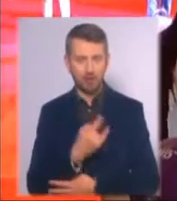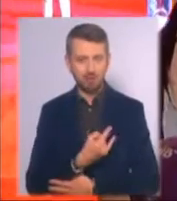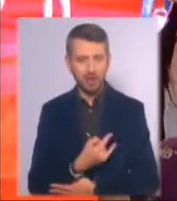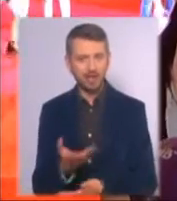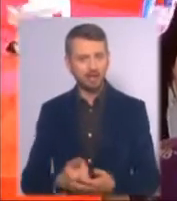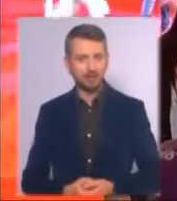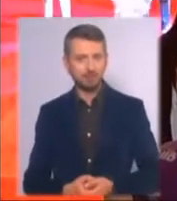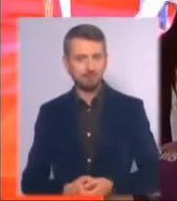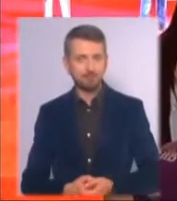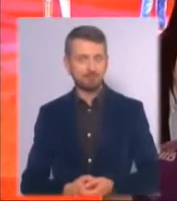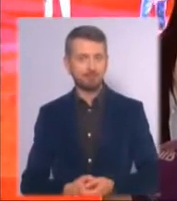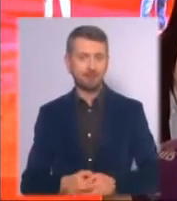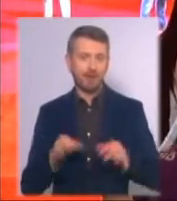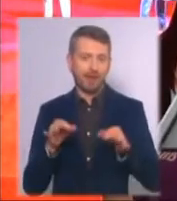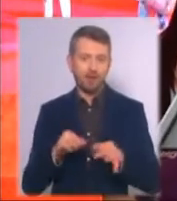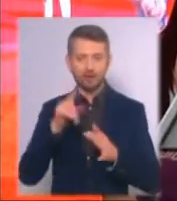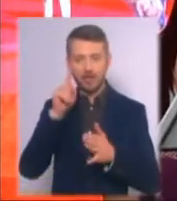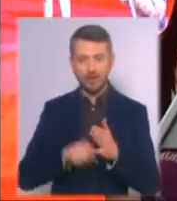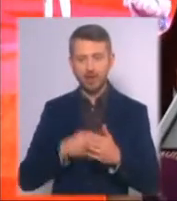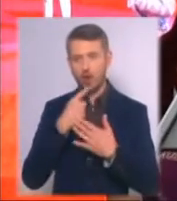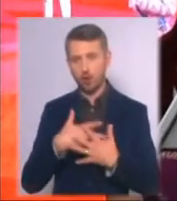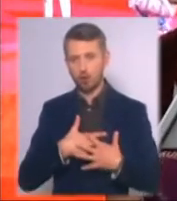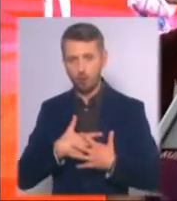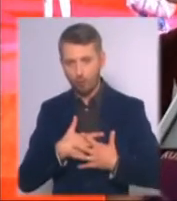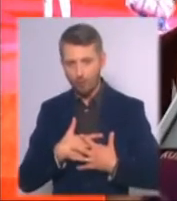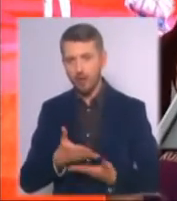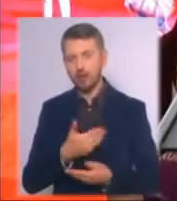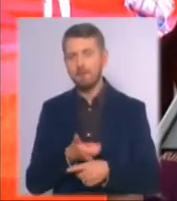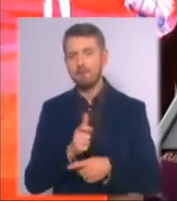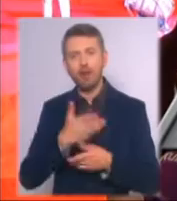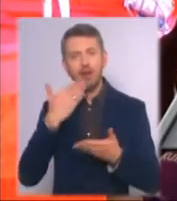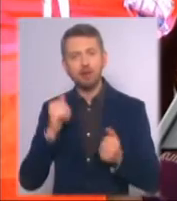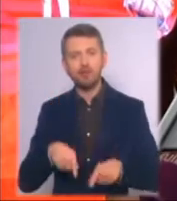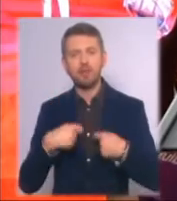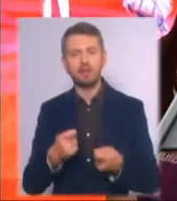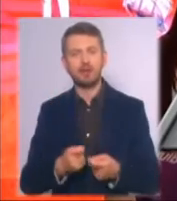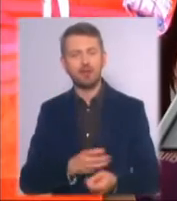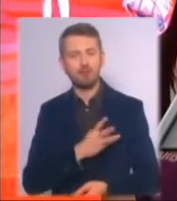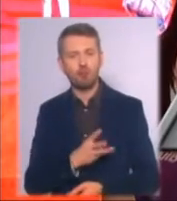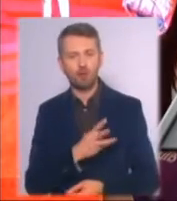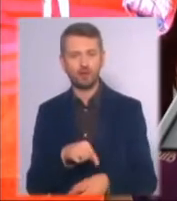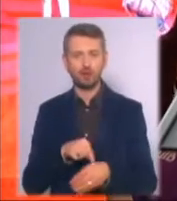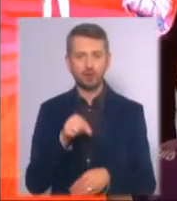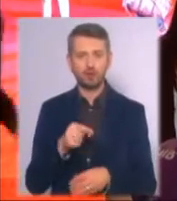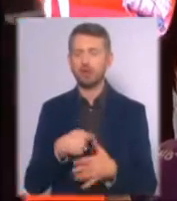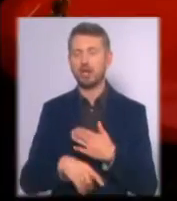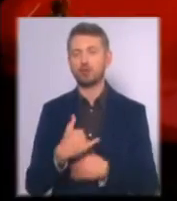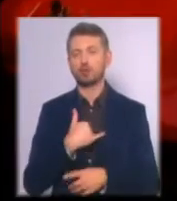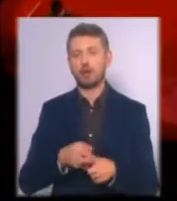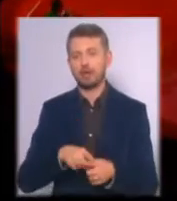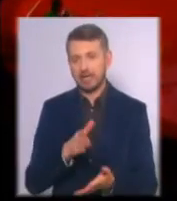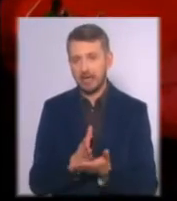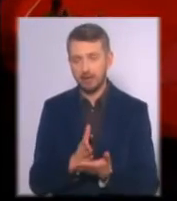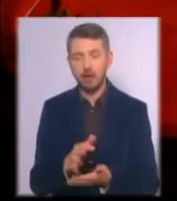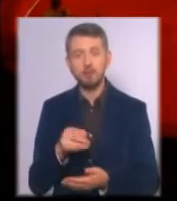И, как бы, конечно, это доверие и любовь. Нам более легче передать эти эмоции, эти чувства, потому что у нас это на самом деле есть.